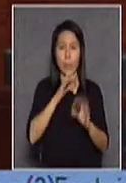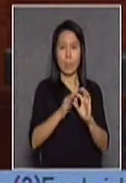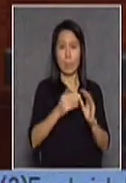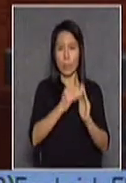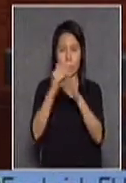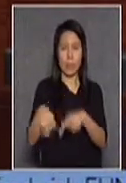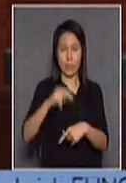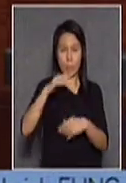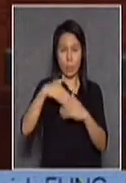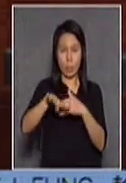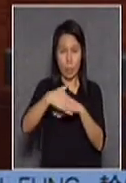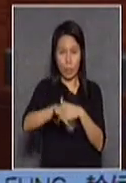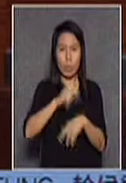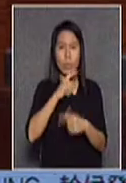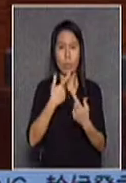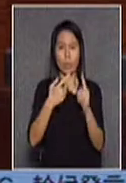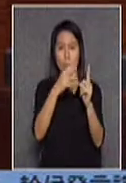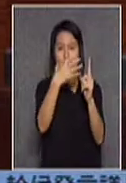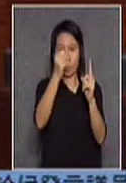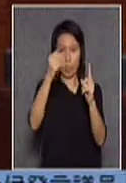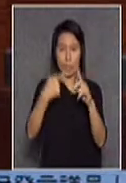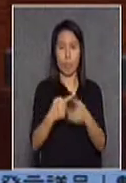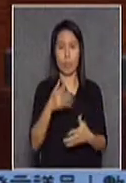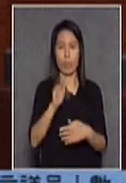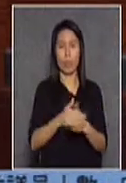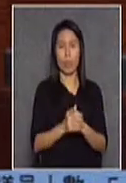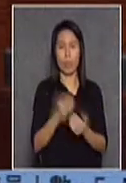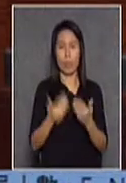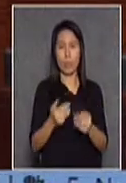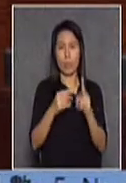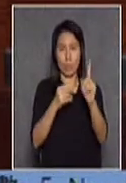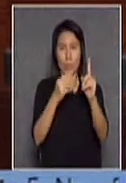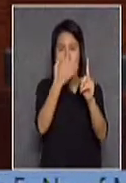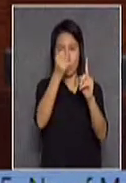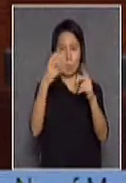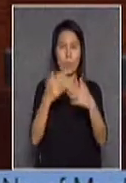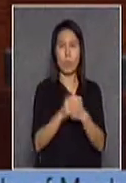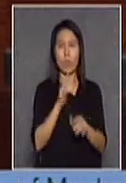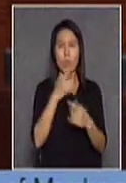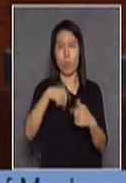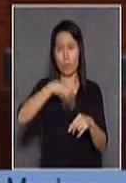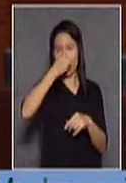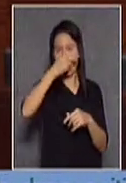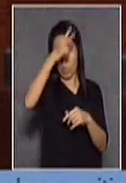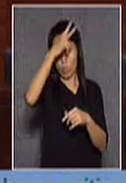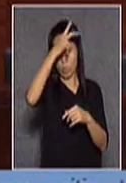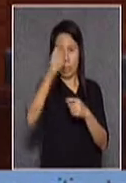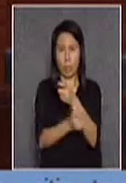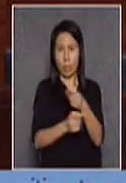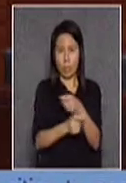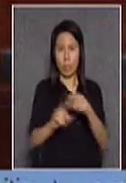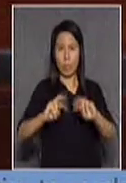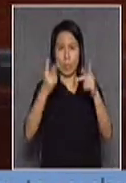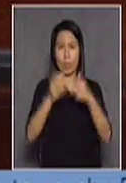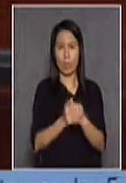國咧，用咗嗰150個嘅，而嗰150個係即係。同香港政府自己本身的經濟發展同埋個